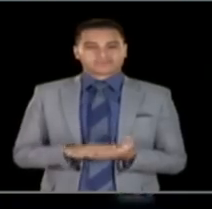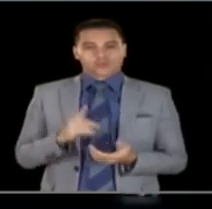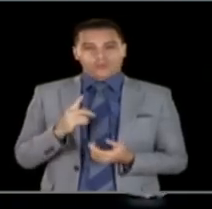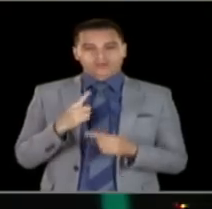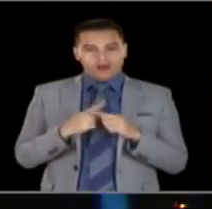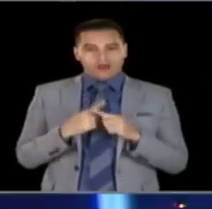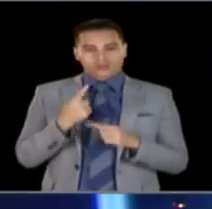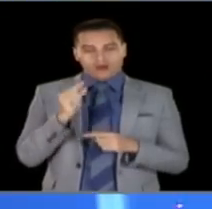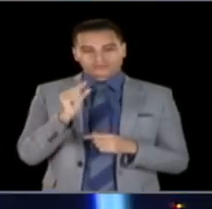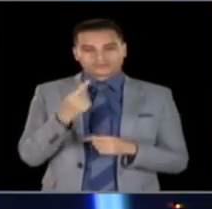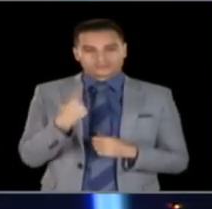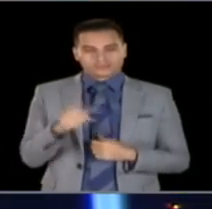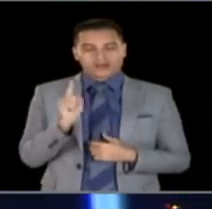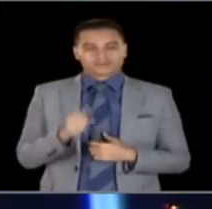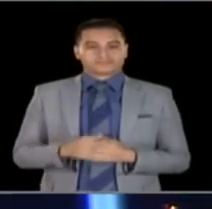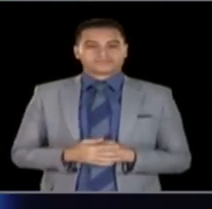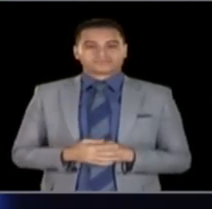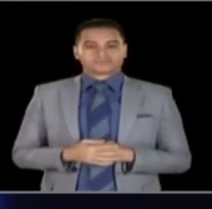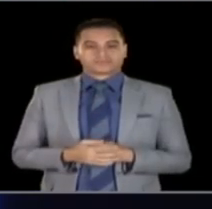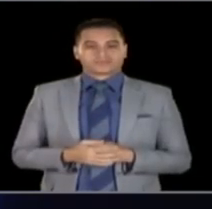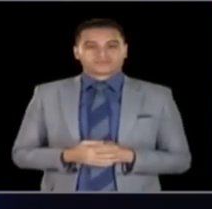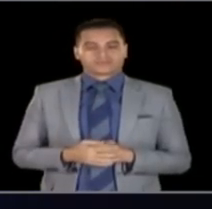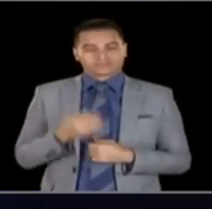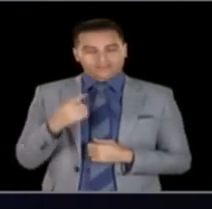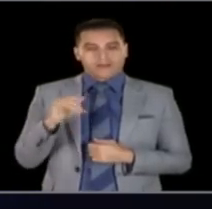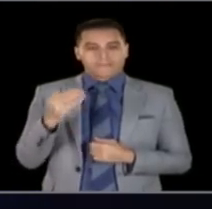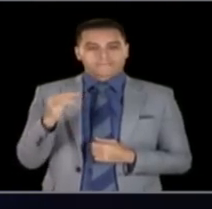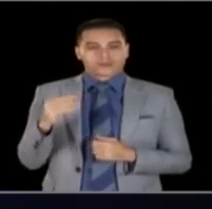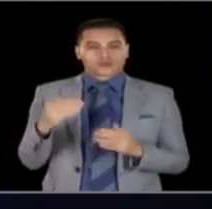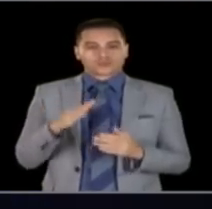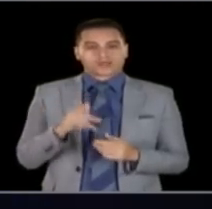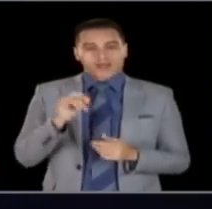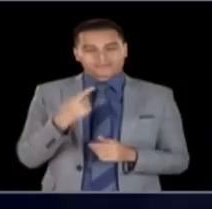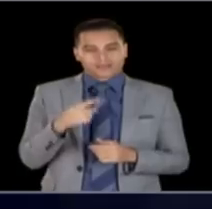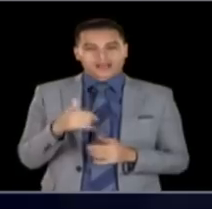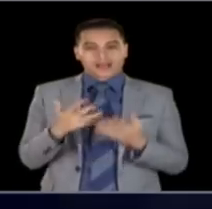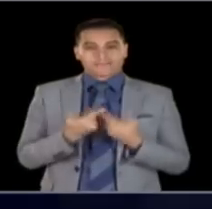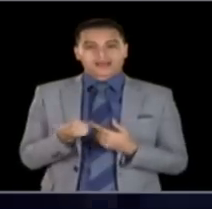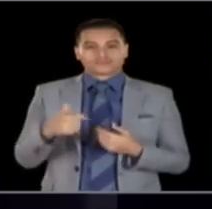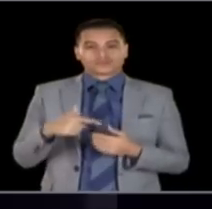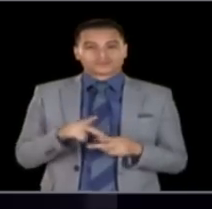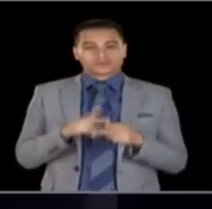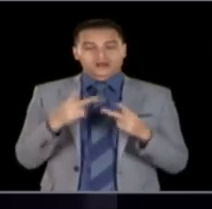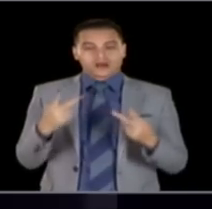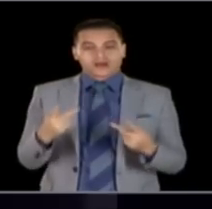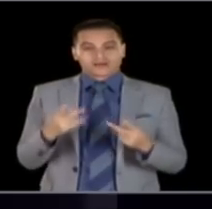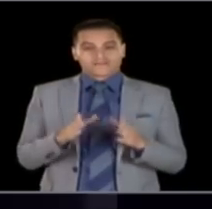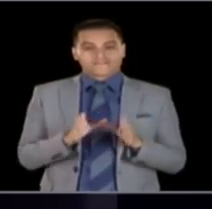برافو عليك يا محمد يا حسام، برافو عليك. النتيجه اتغيرت 65